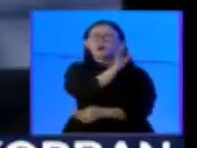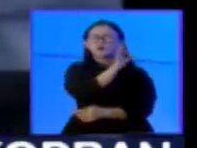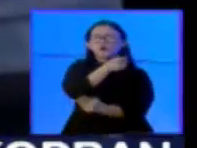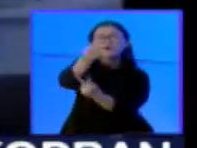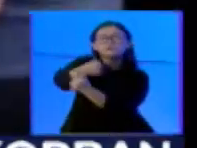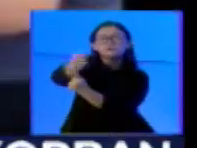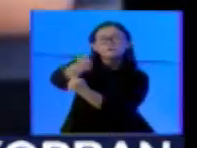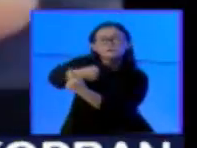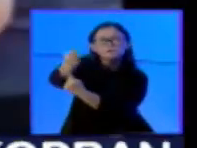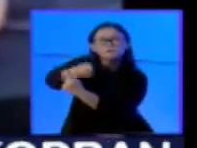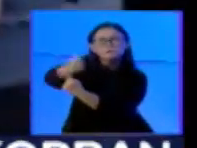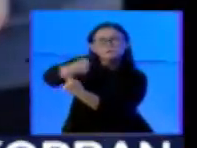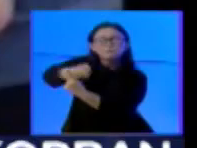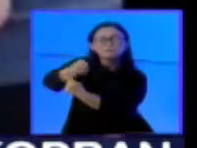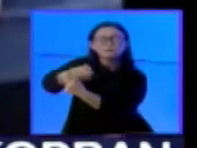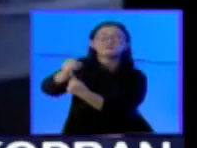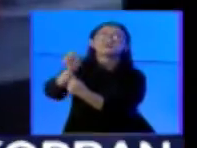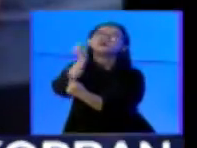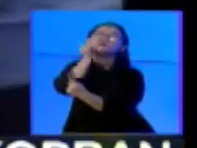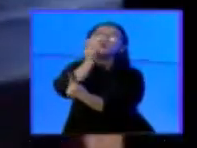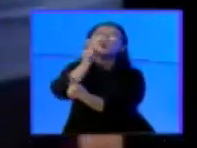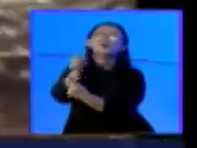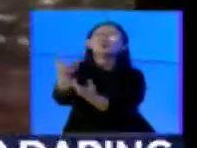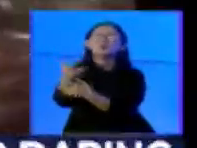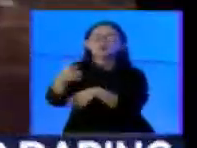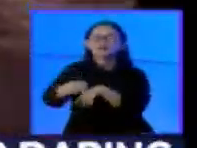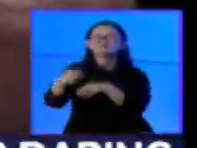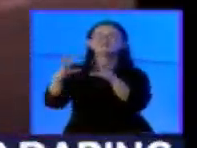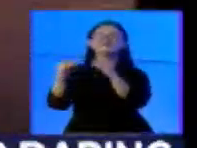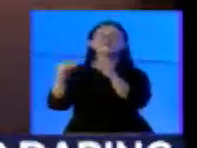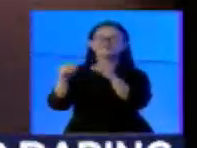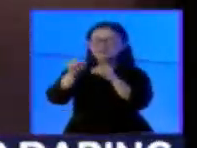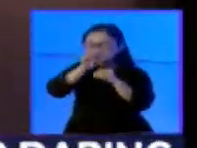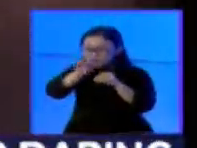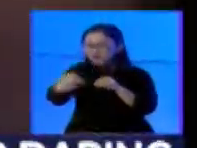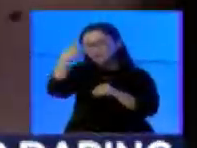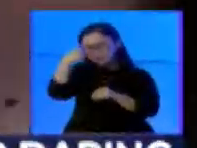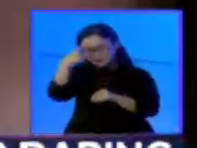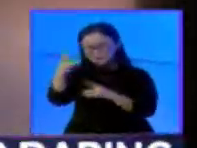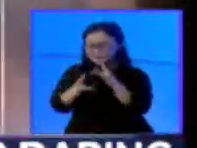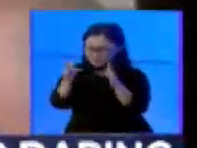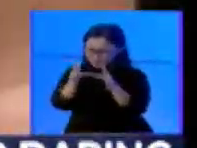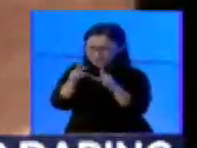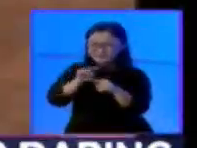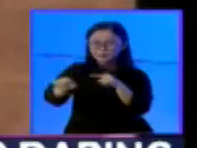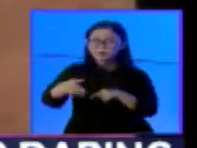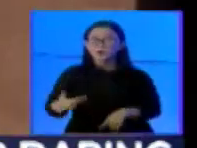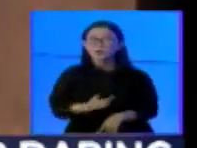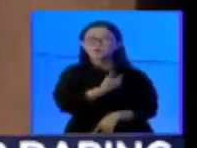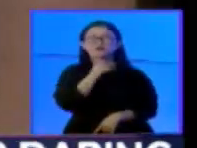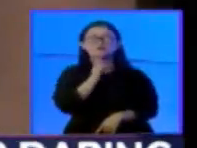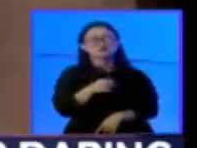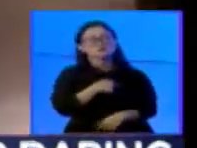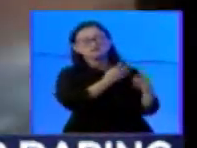Korban dianiaya oleh ibu kandungnya sendiri, LH, saat belajar daring di rumah kontrakannya di Kreo, Kota Tangerang. Hanya karena korban tidak